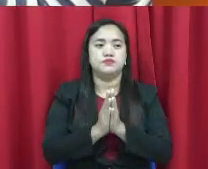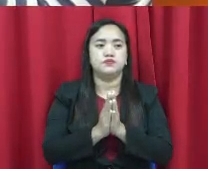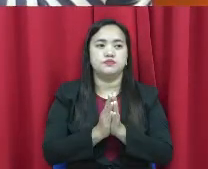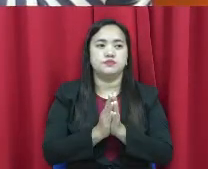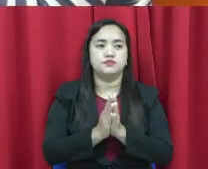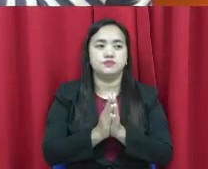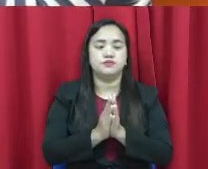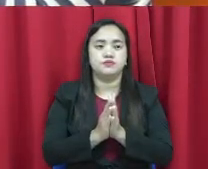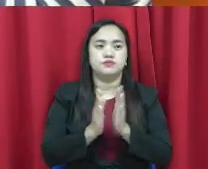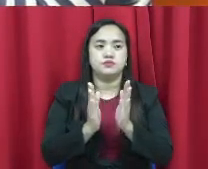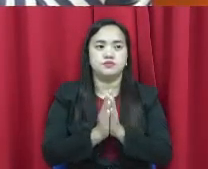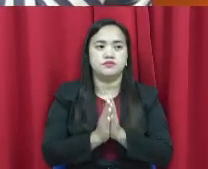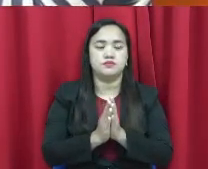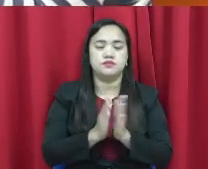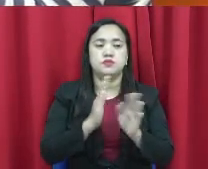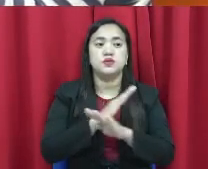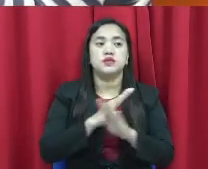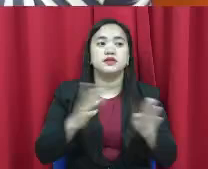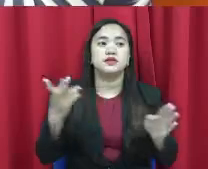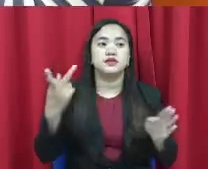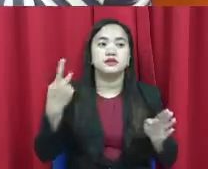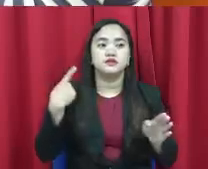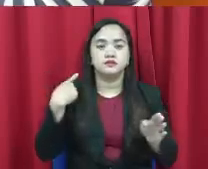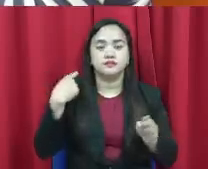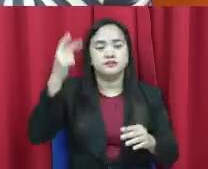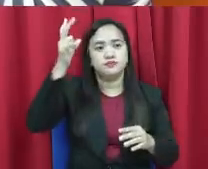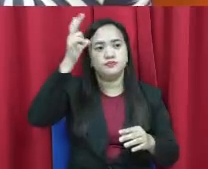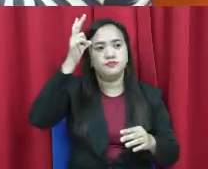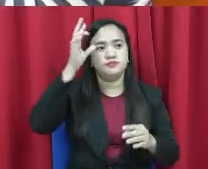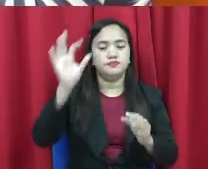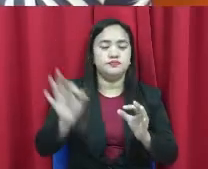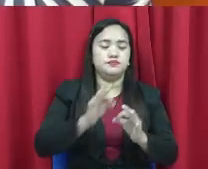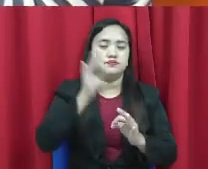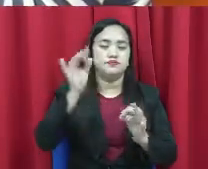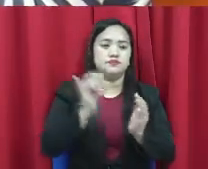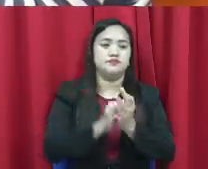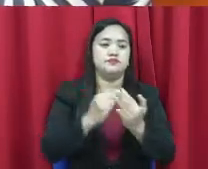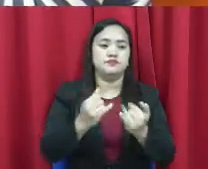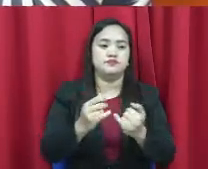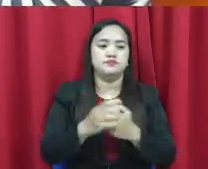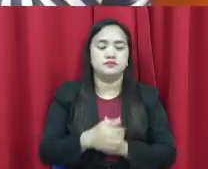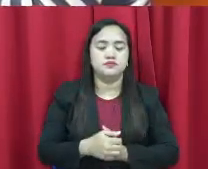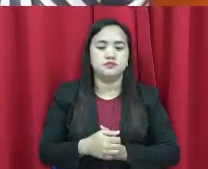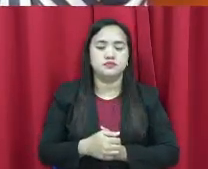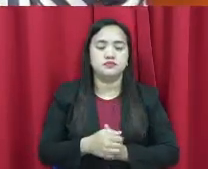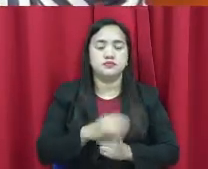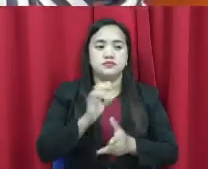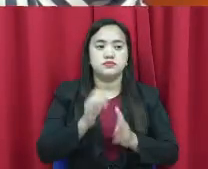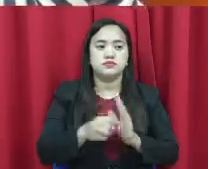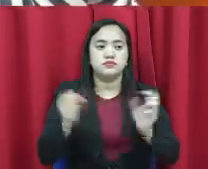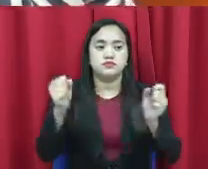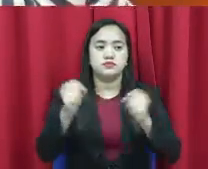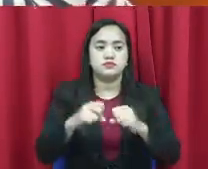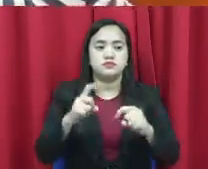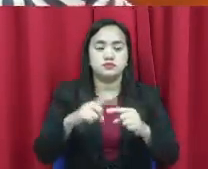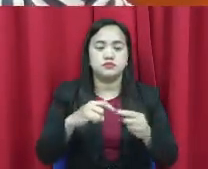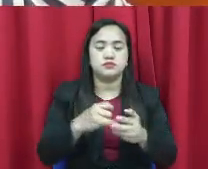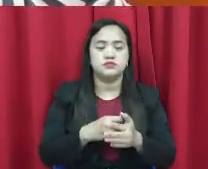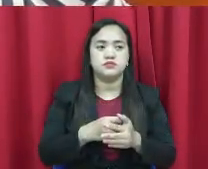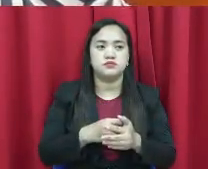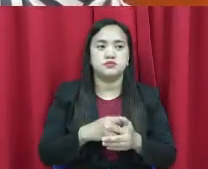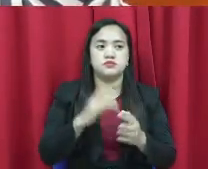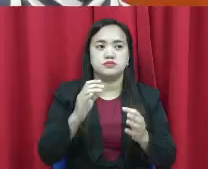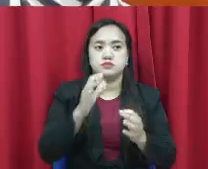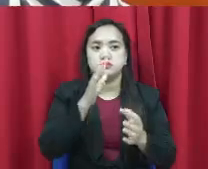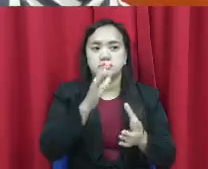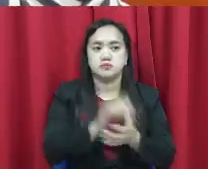prayer doesn't have an Evil Spirit O di ba simple lang pero boom kasi tayo p mga Wives Pag tayo ay